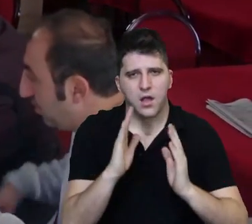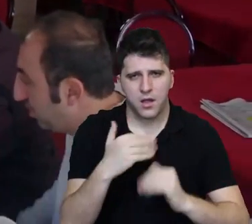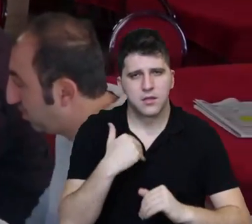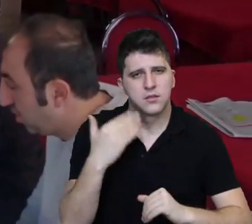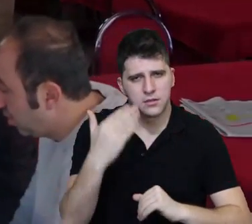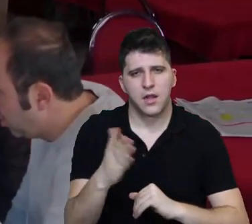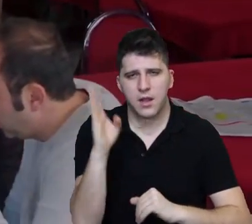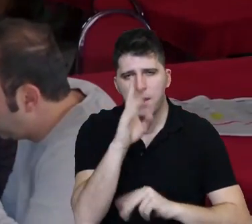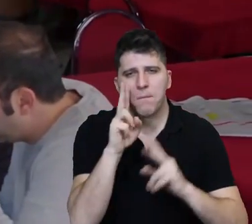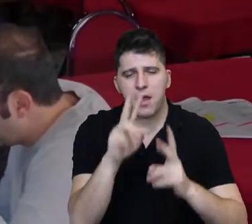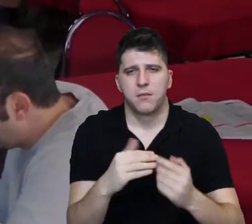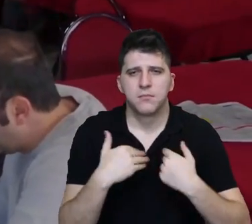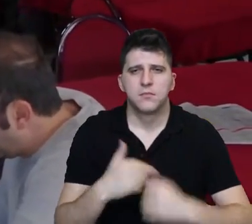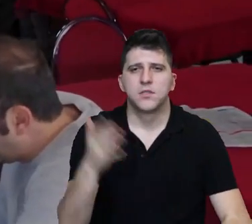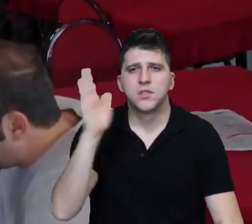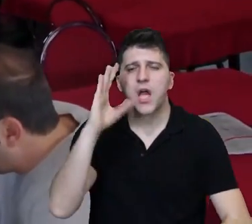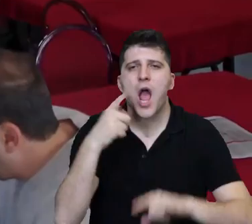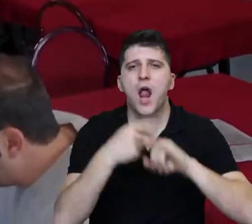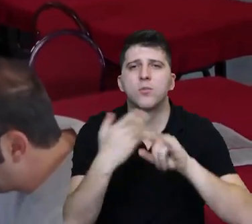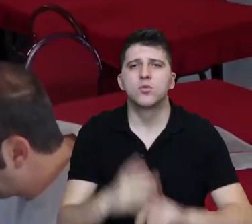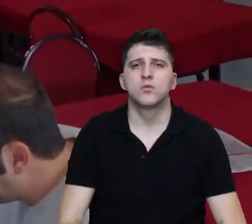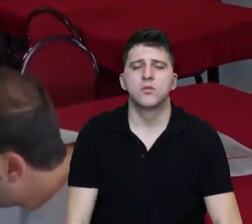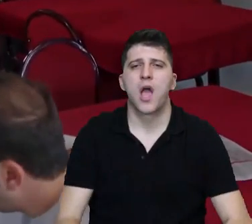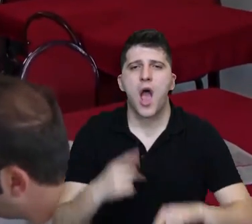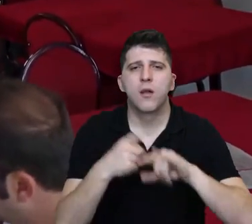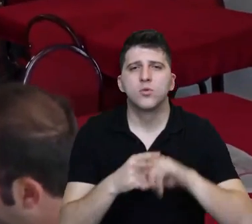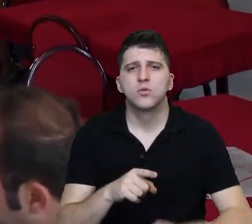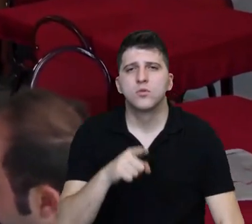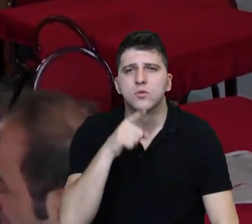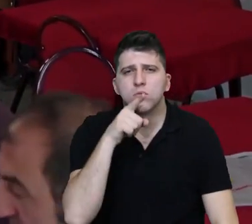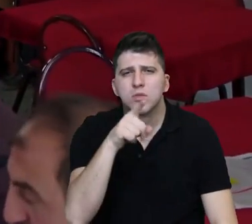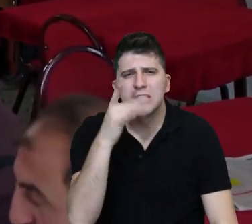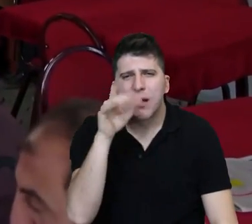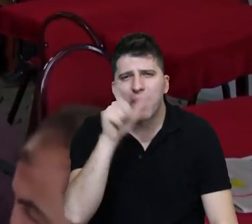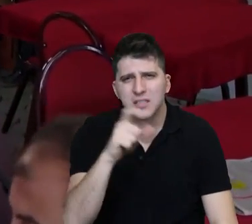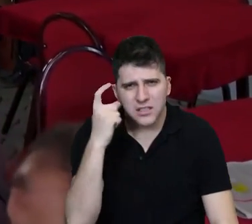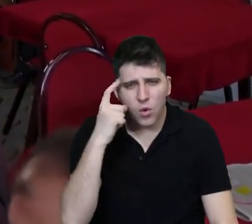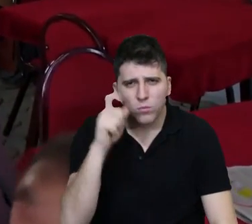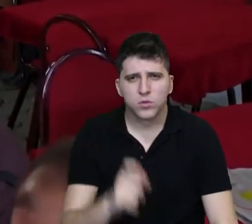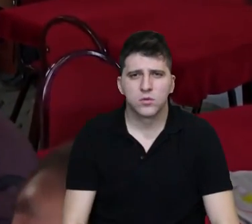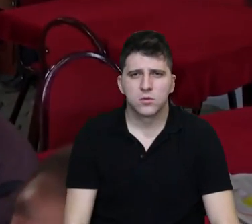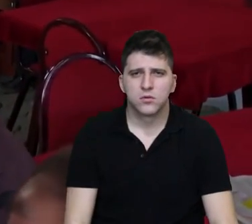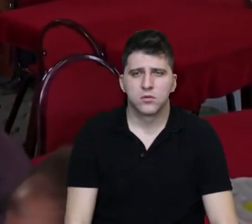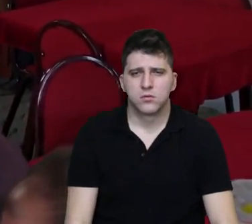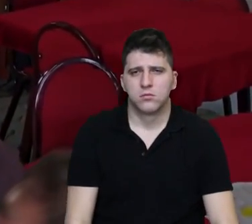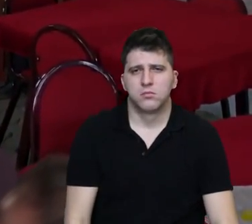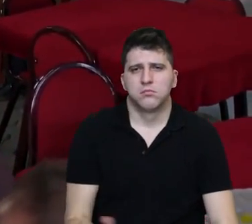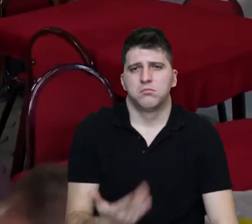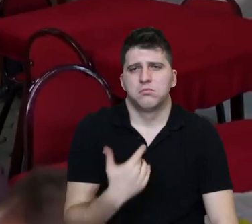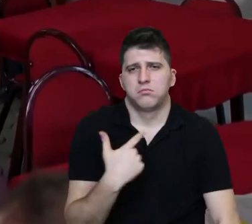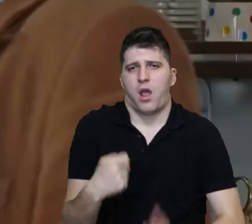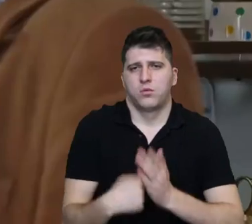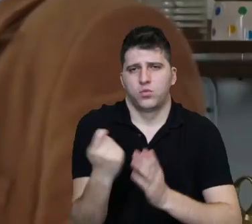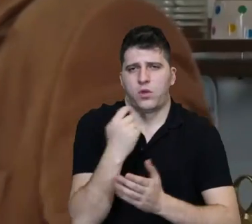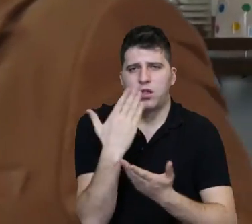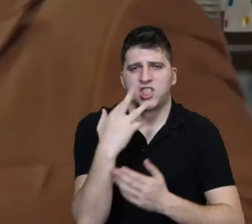barak. Yabancılar kahvede. Umut. Umut'cum sen bu yabancıları tanıyor musun? Adı üstünde. Nereden tanıyayım?